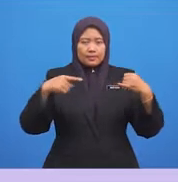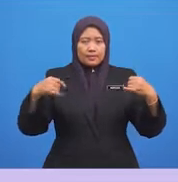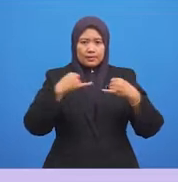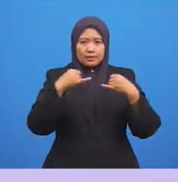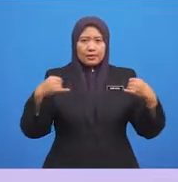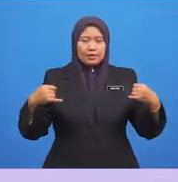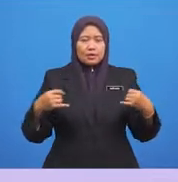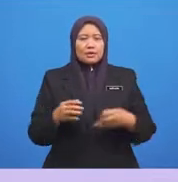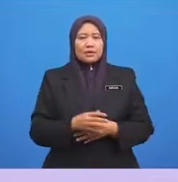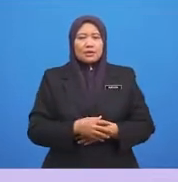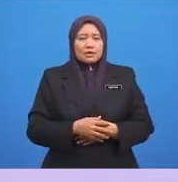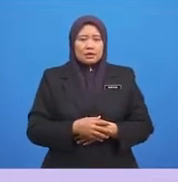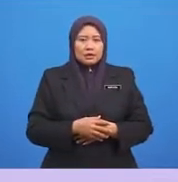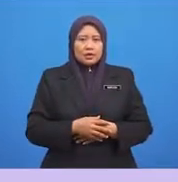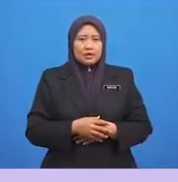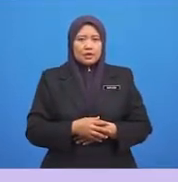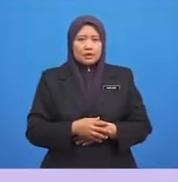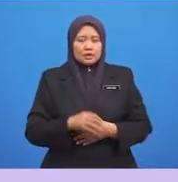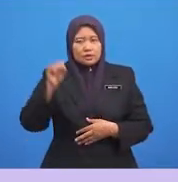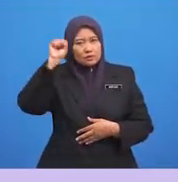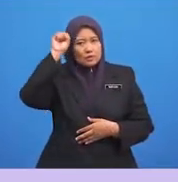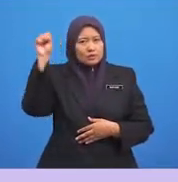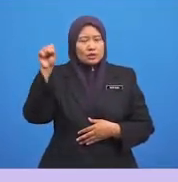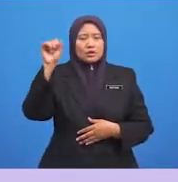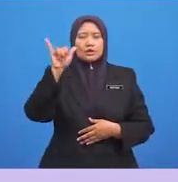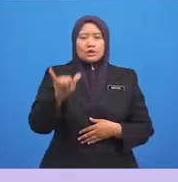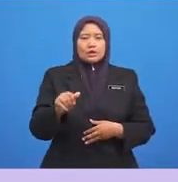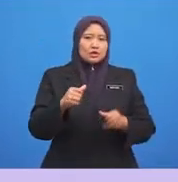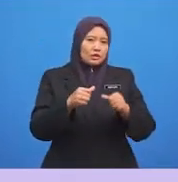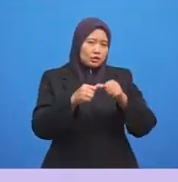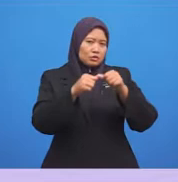jauh. Kita lihat soalan kelima pula.